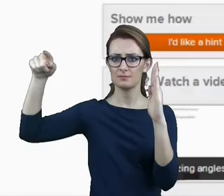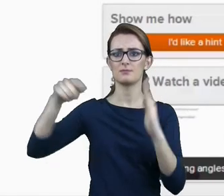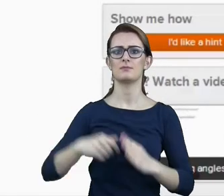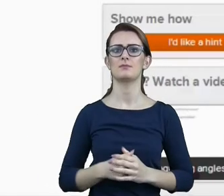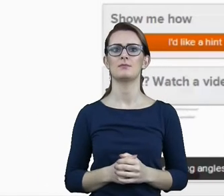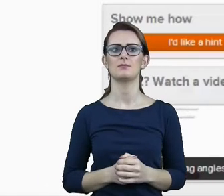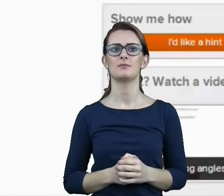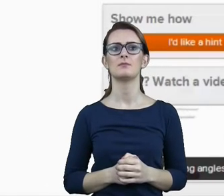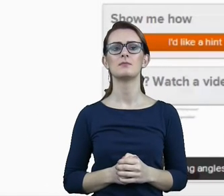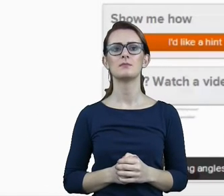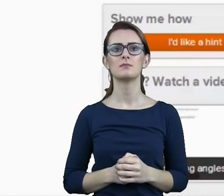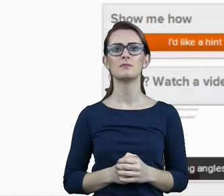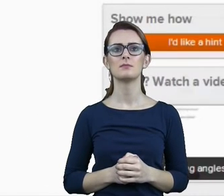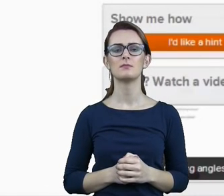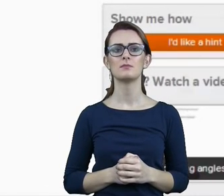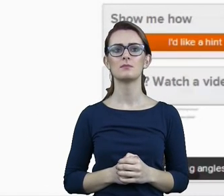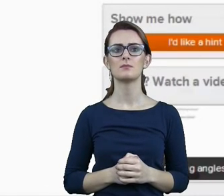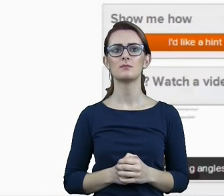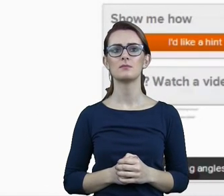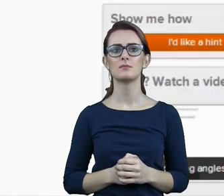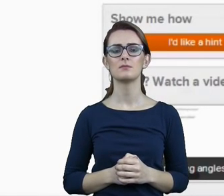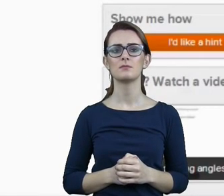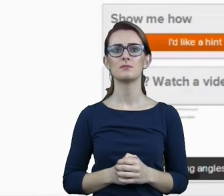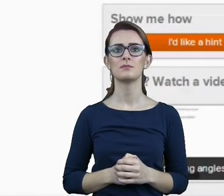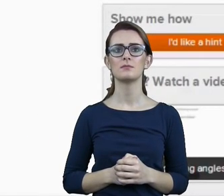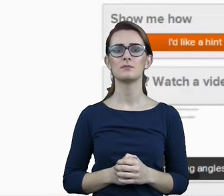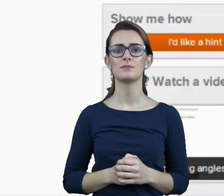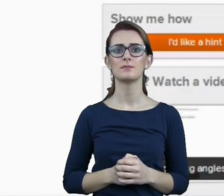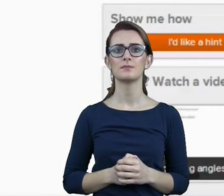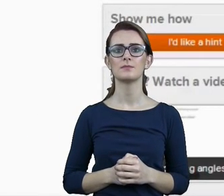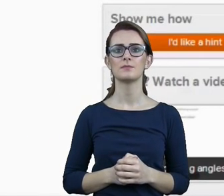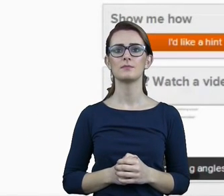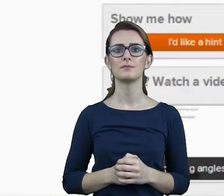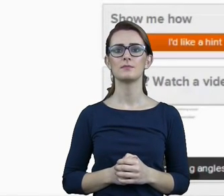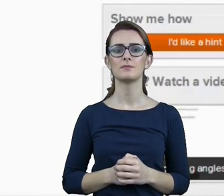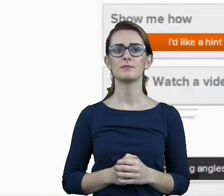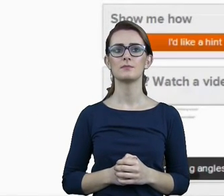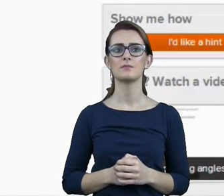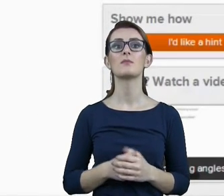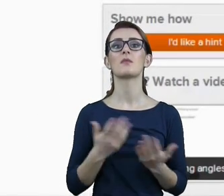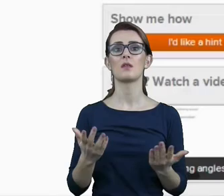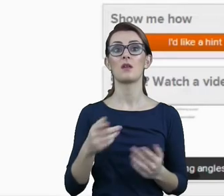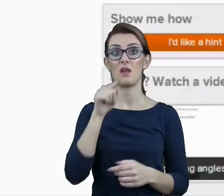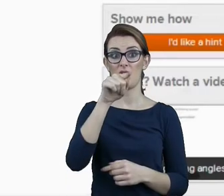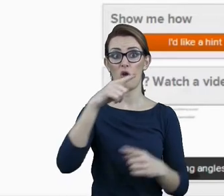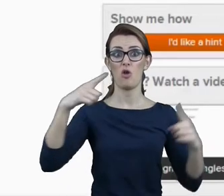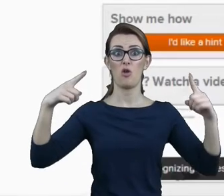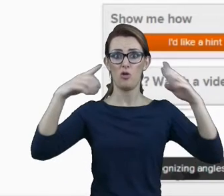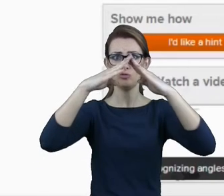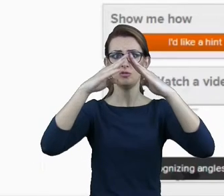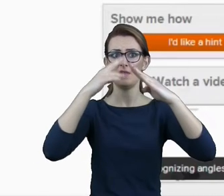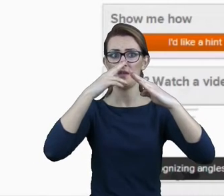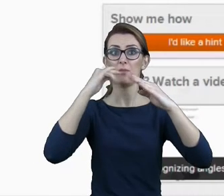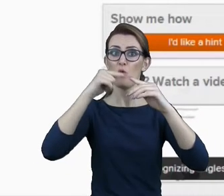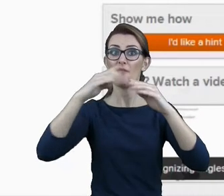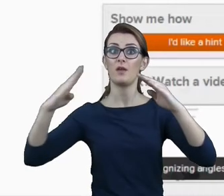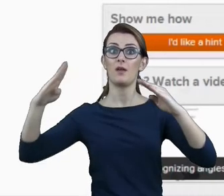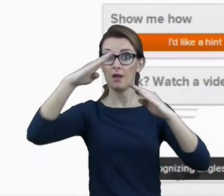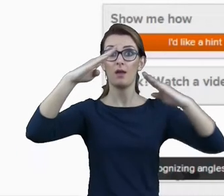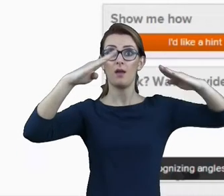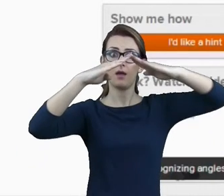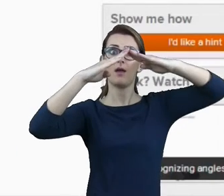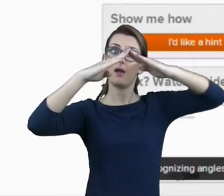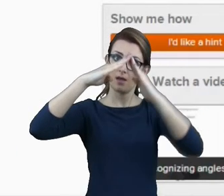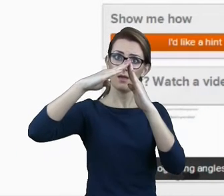miałby być prosty, to musiałby mieć prostopadłe odcinki. Ten odcinek i tutaj by musiał być